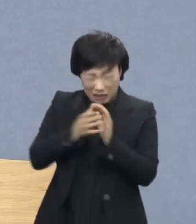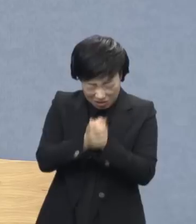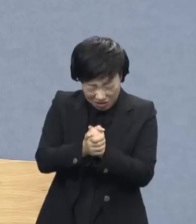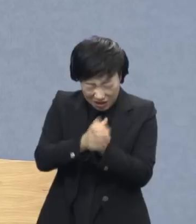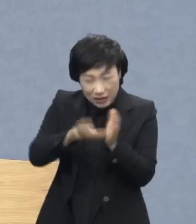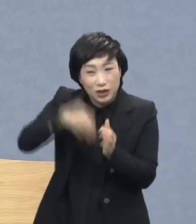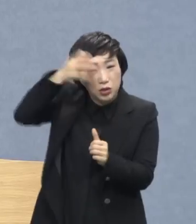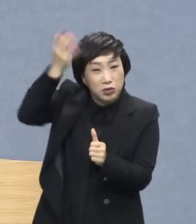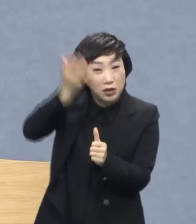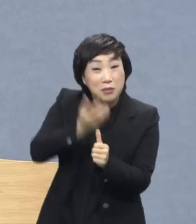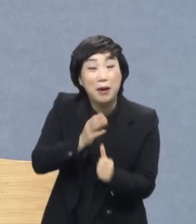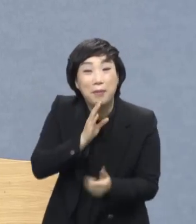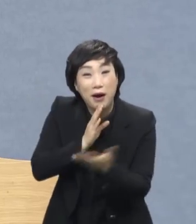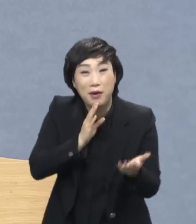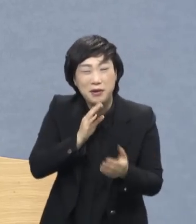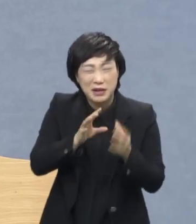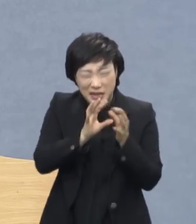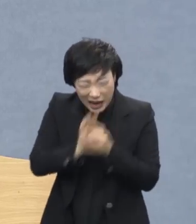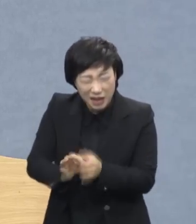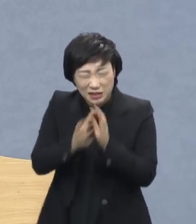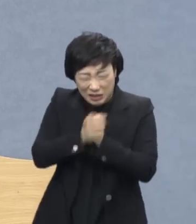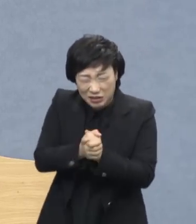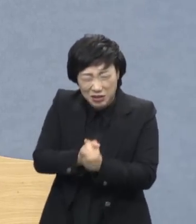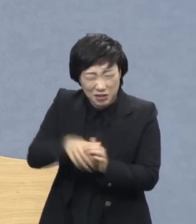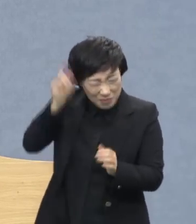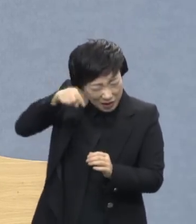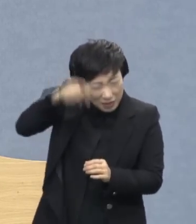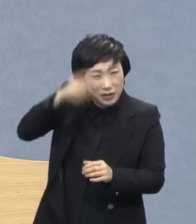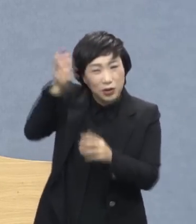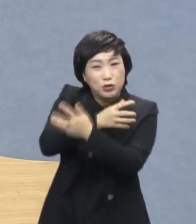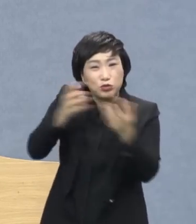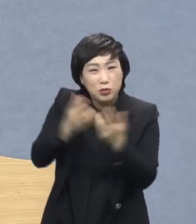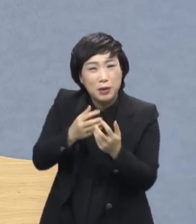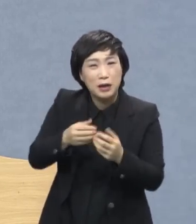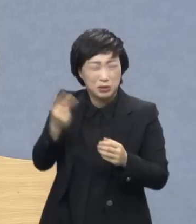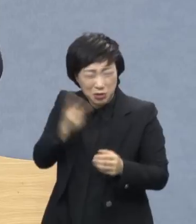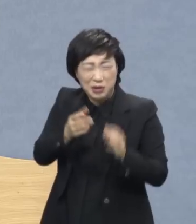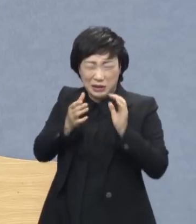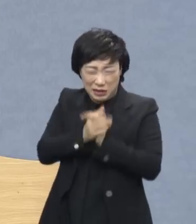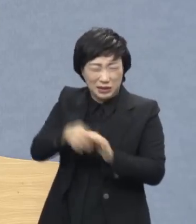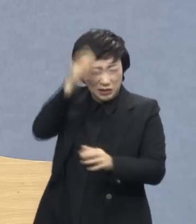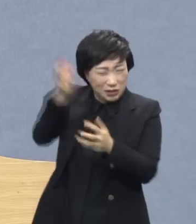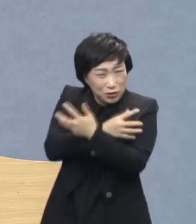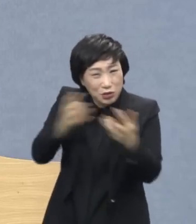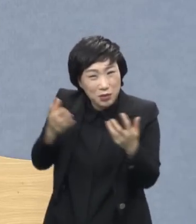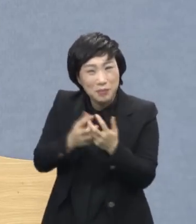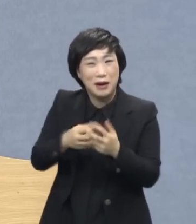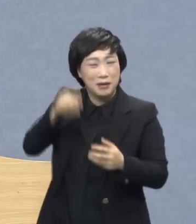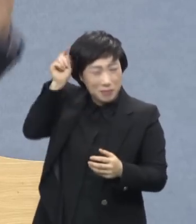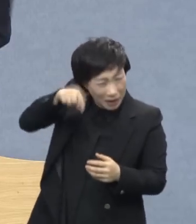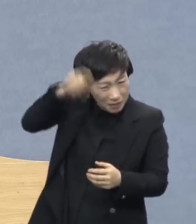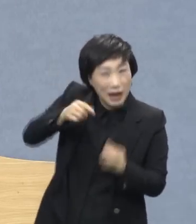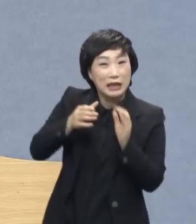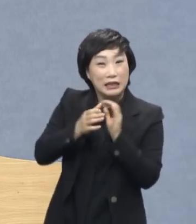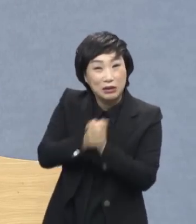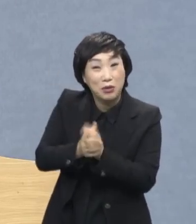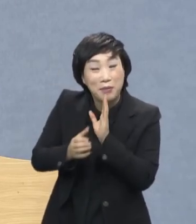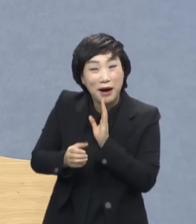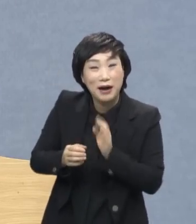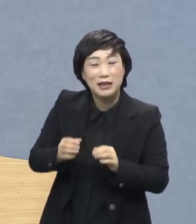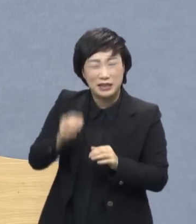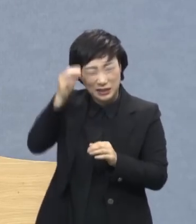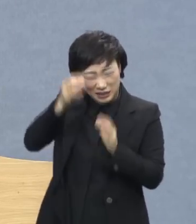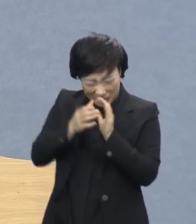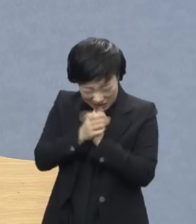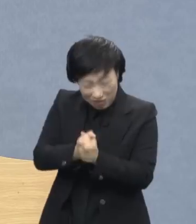그들이 계속 기도해서 매일 성령이 충만하고 또 기도해서 충만하고 또 기도해서 충만하고 또 기도해서